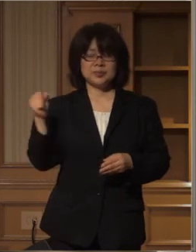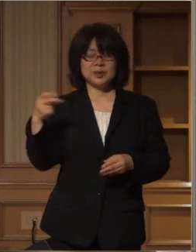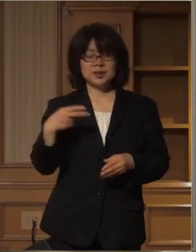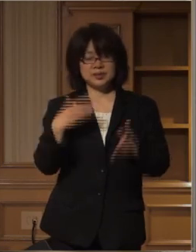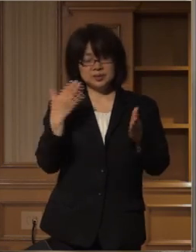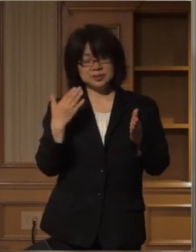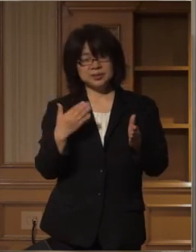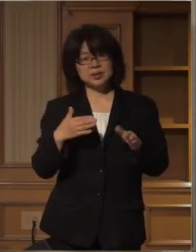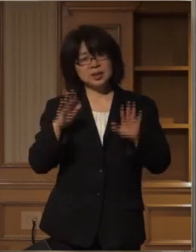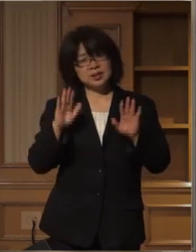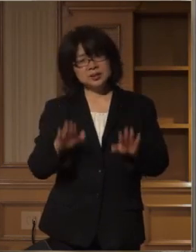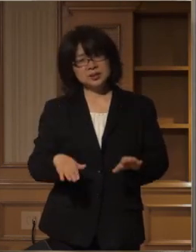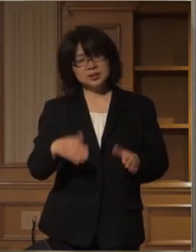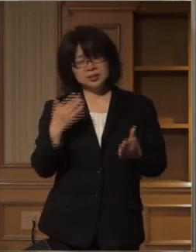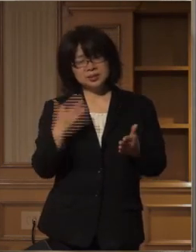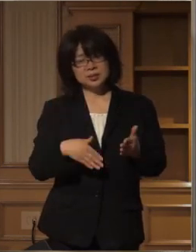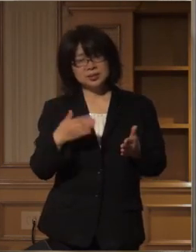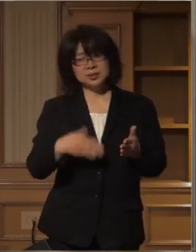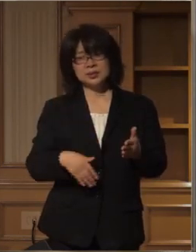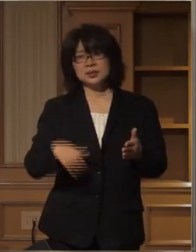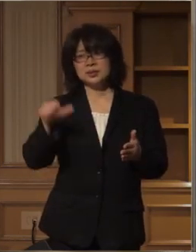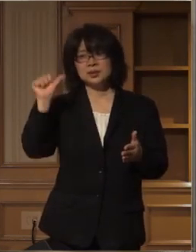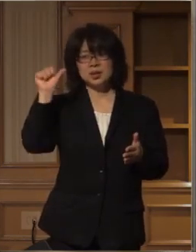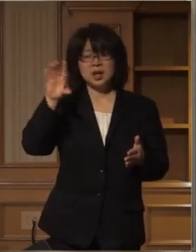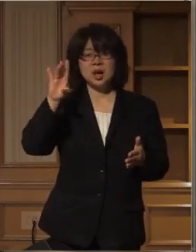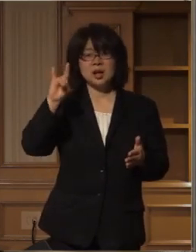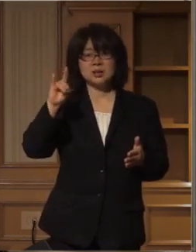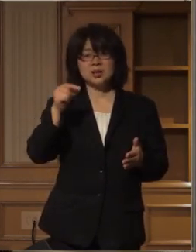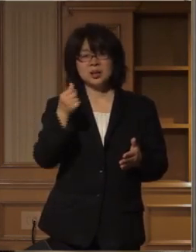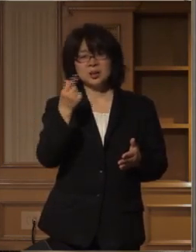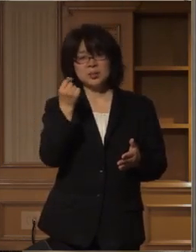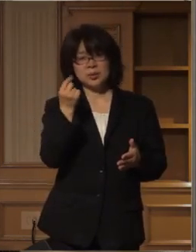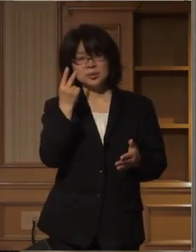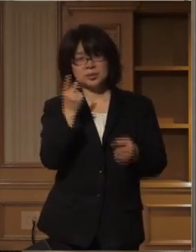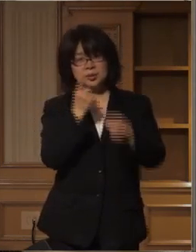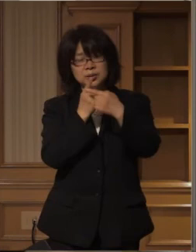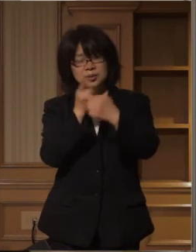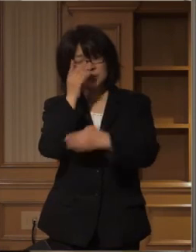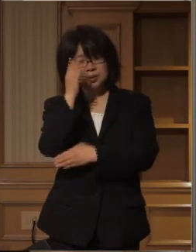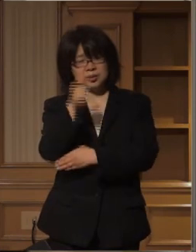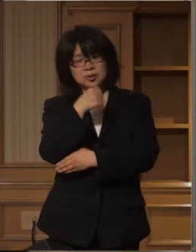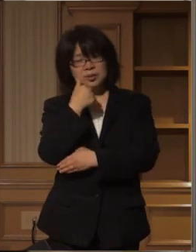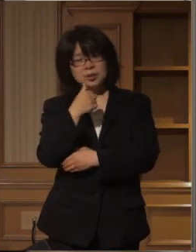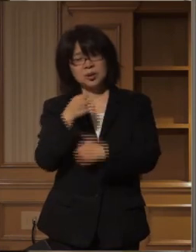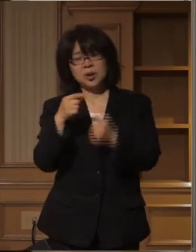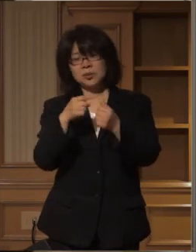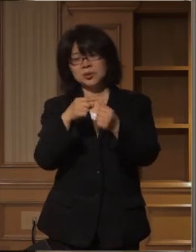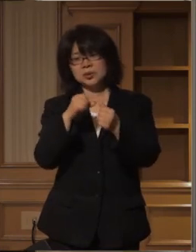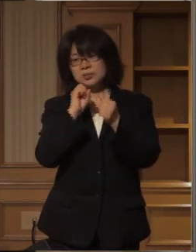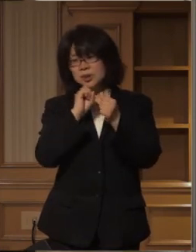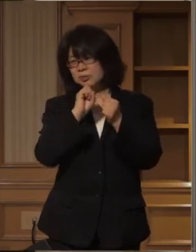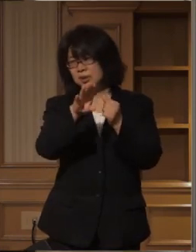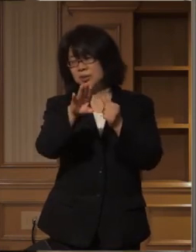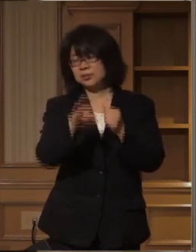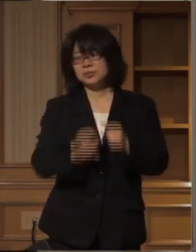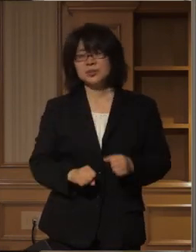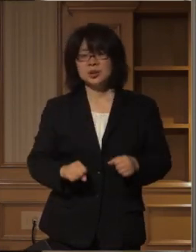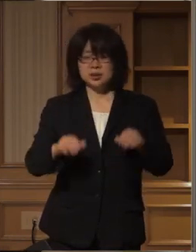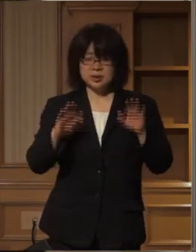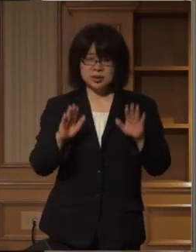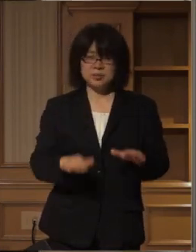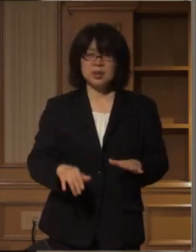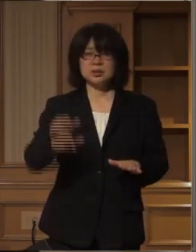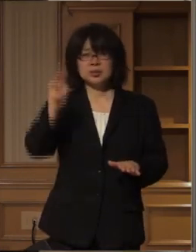うことっていうのは実は今だけじゃなくて、また将来だけじゃなくて、あの永遠